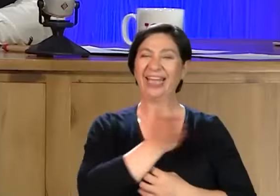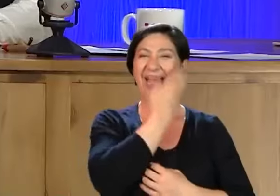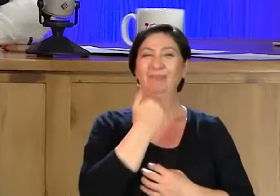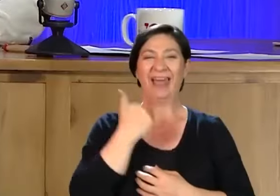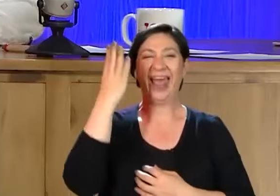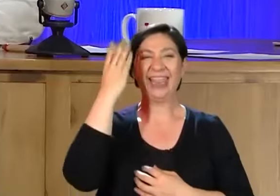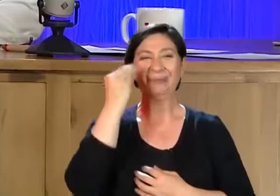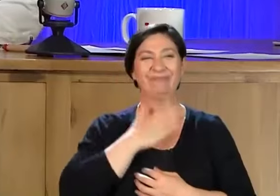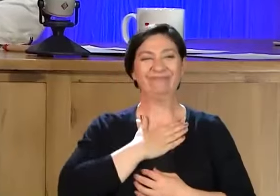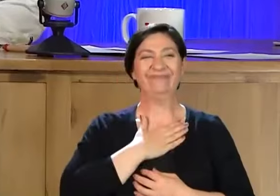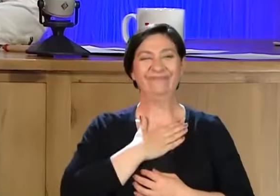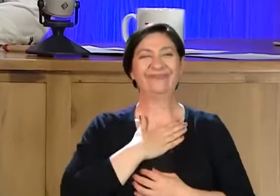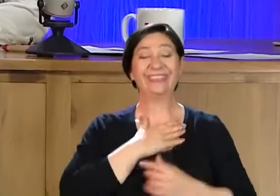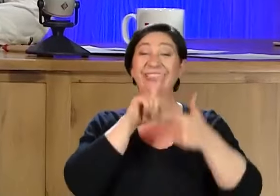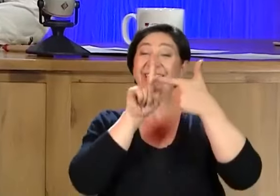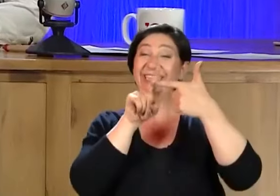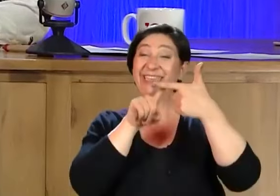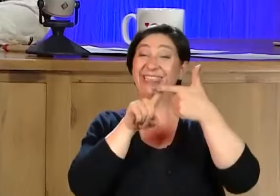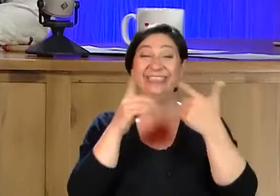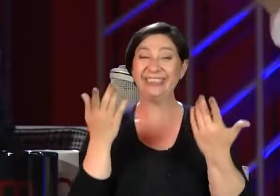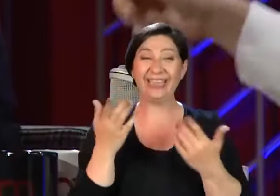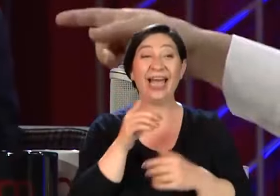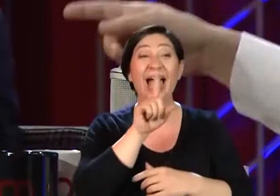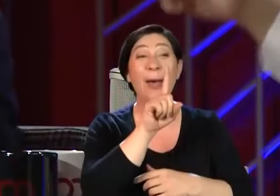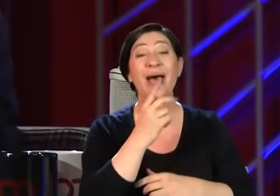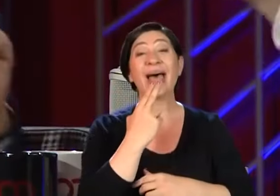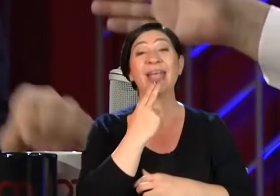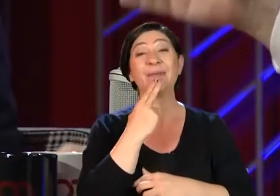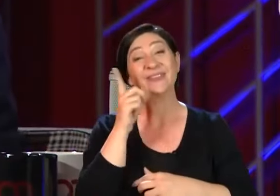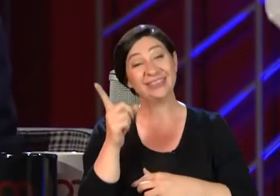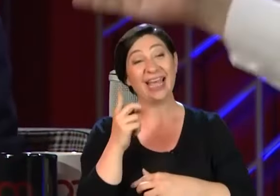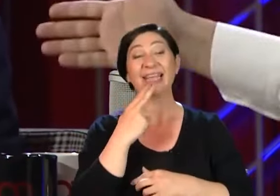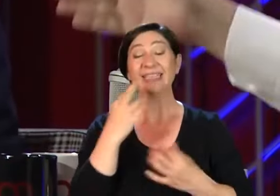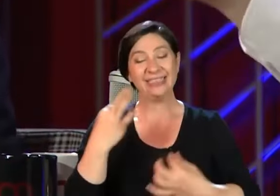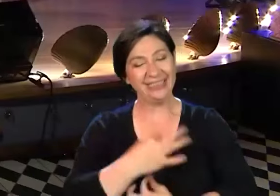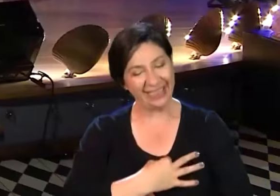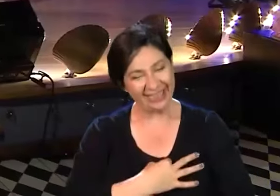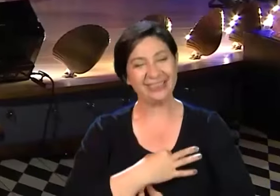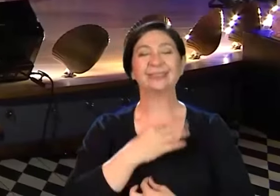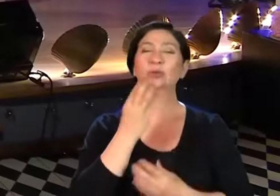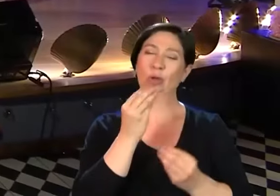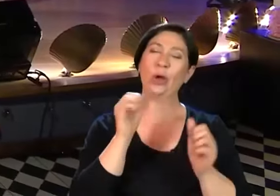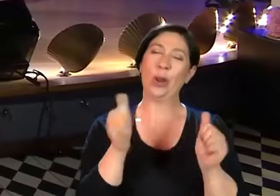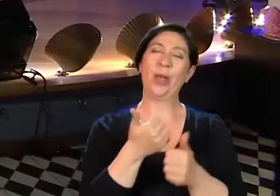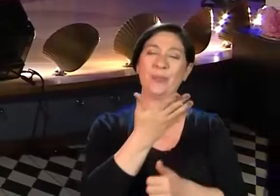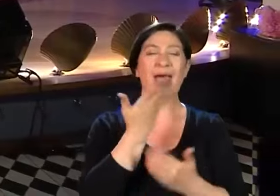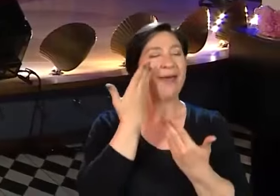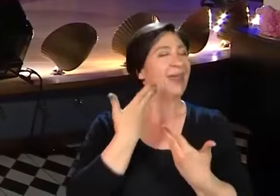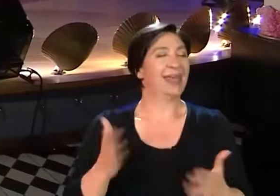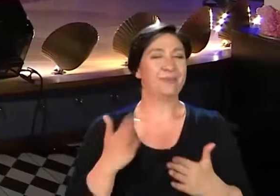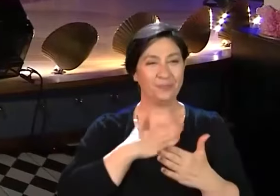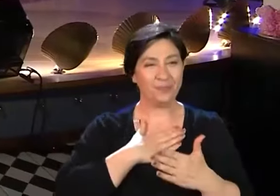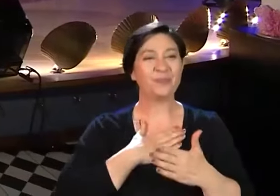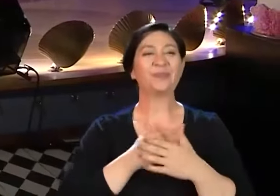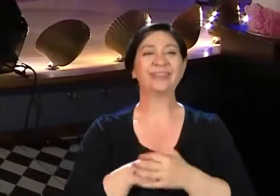Bunu anlıyorum. Ama çok güzel yaptın. İkinci tarafı şu. Ama hanımefendiye ve kadınlara olan saygınız hakikaten hayranlık duydum.